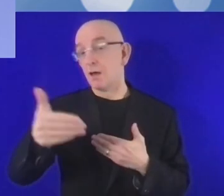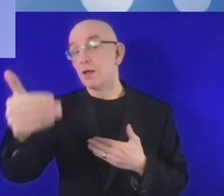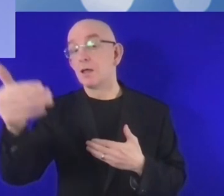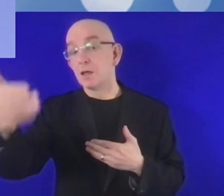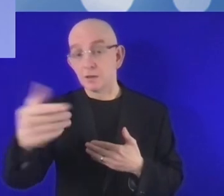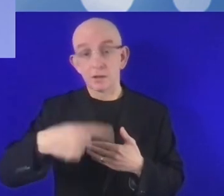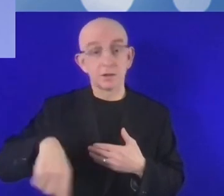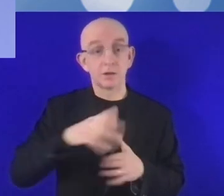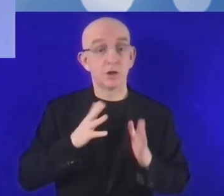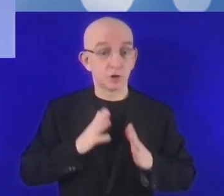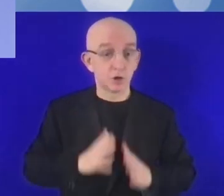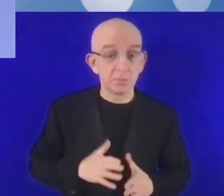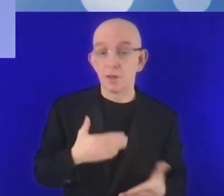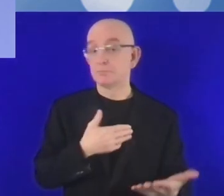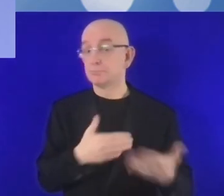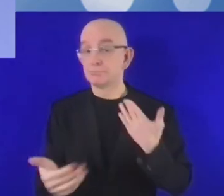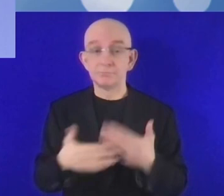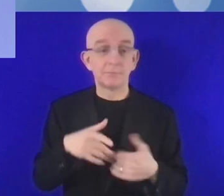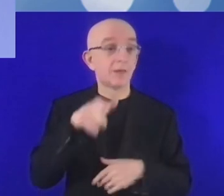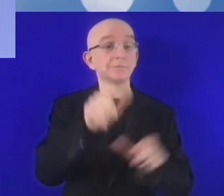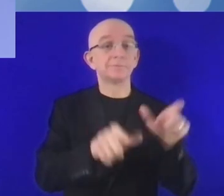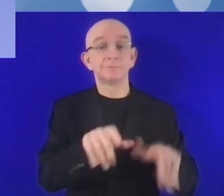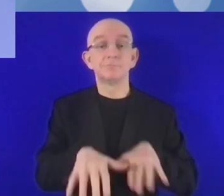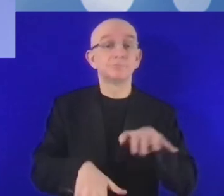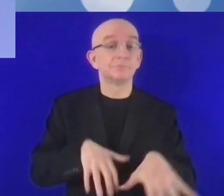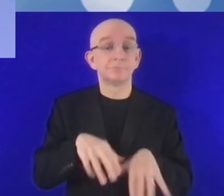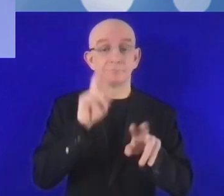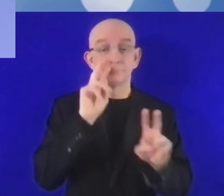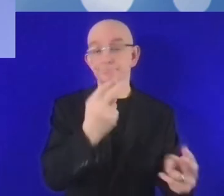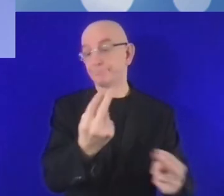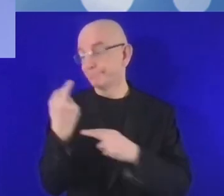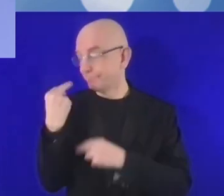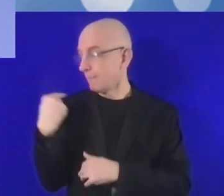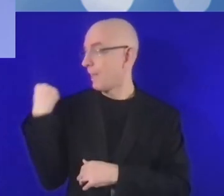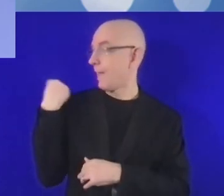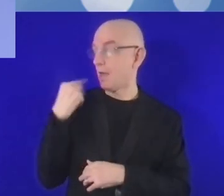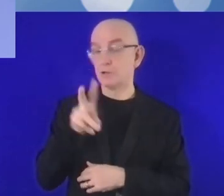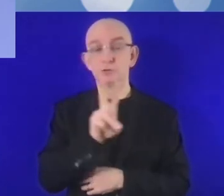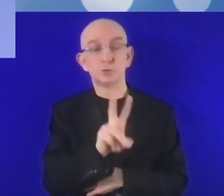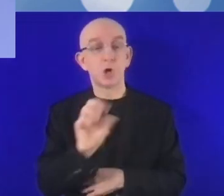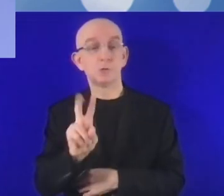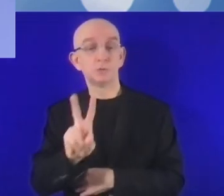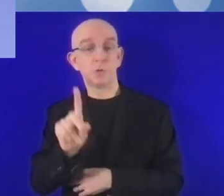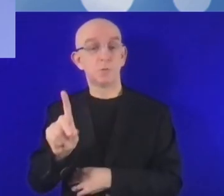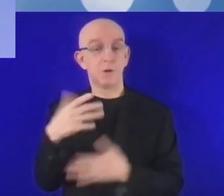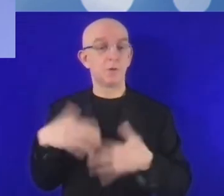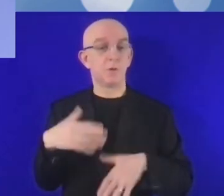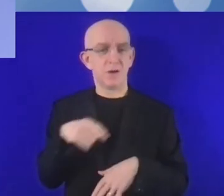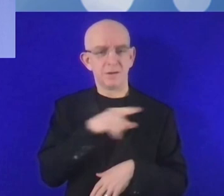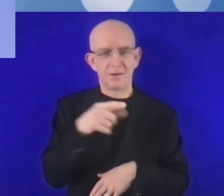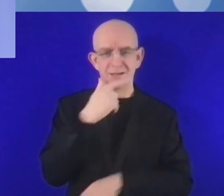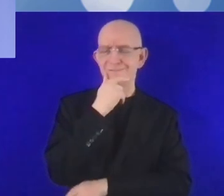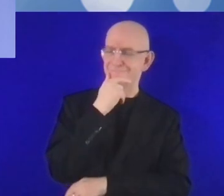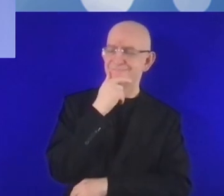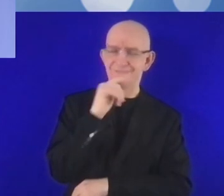к прошлому. И когда в будущем мы посмотрим в прошлое, мы сможем ответить на вопрос, удалось